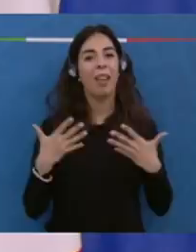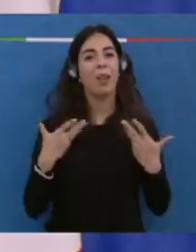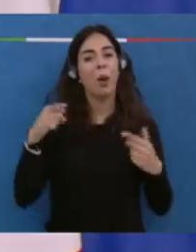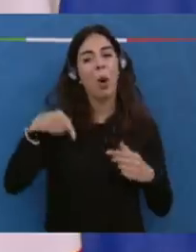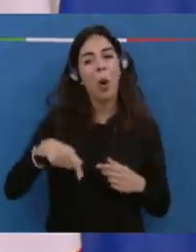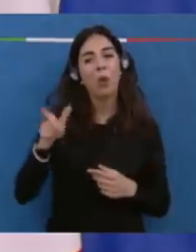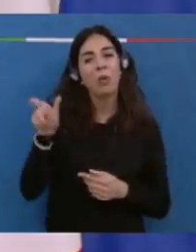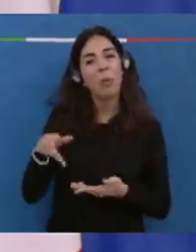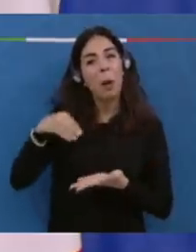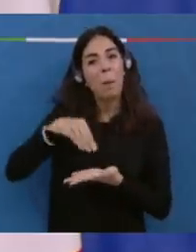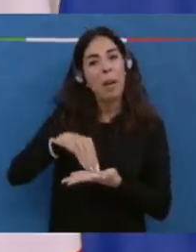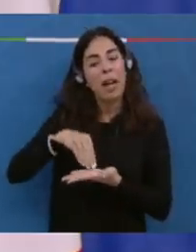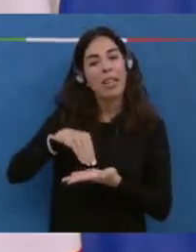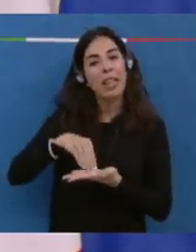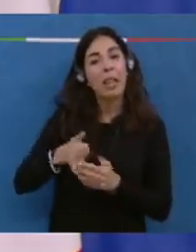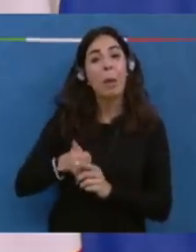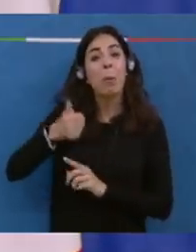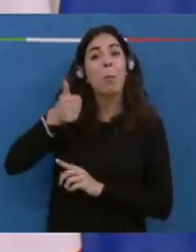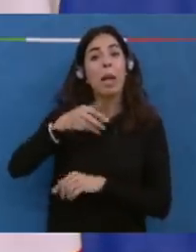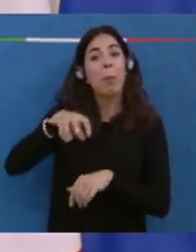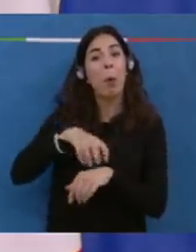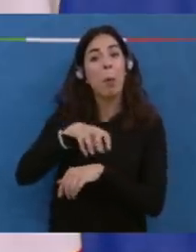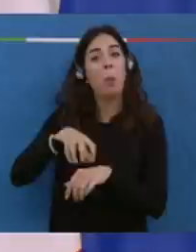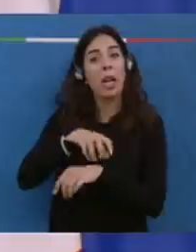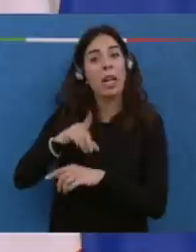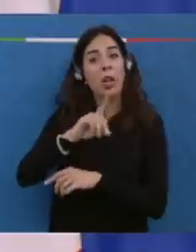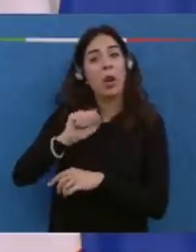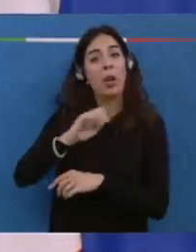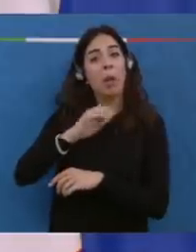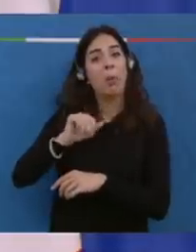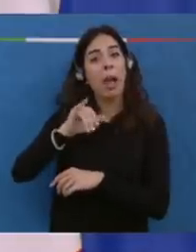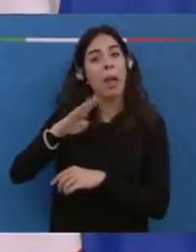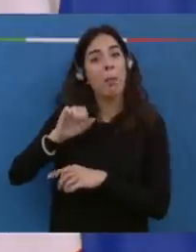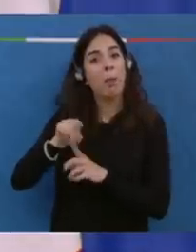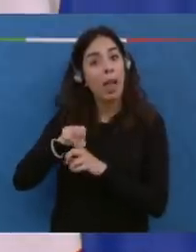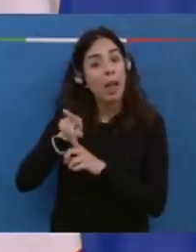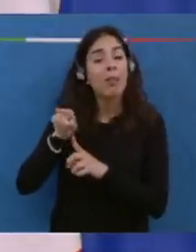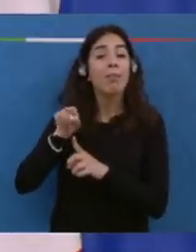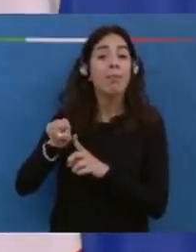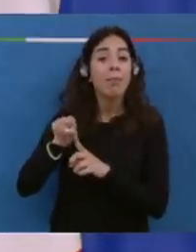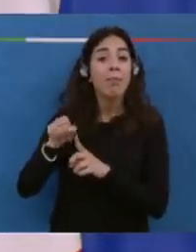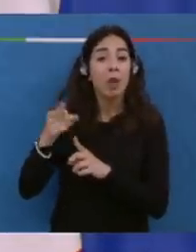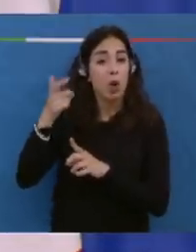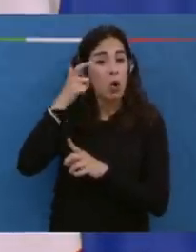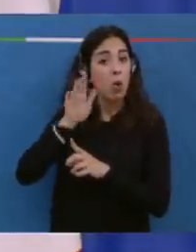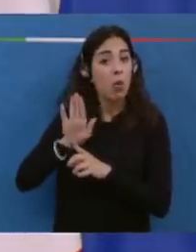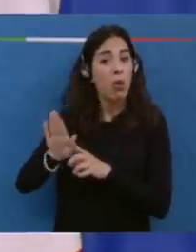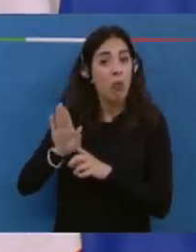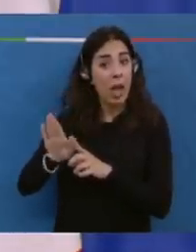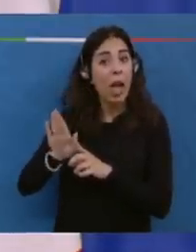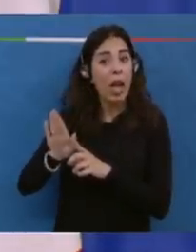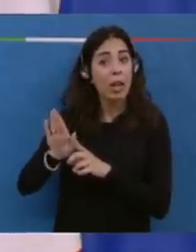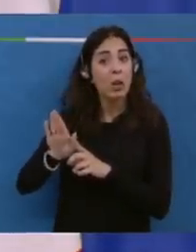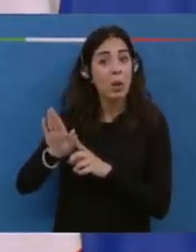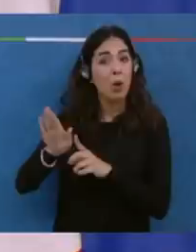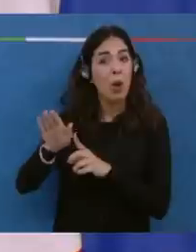da barba e la collaborazione tra il governo del primo